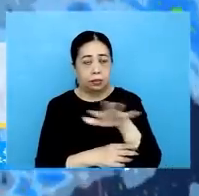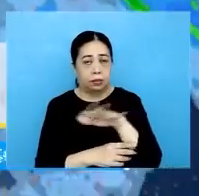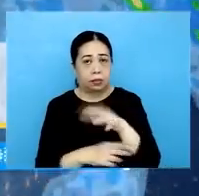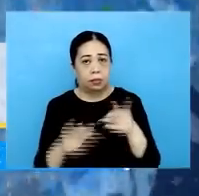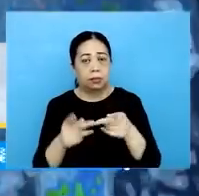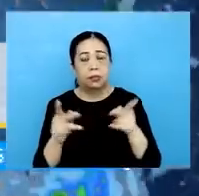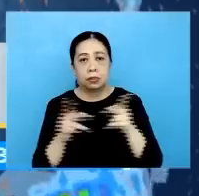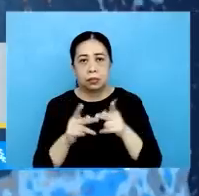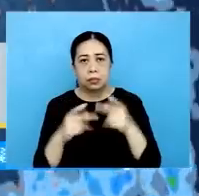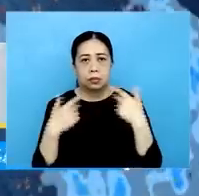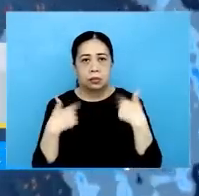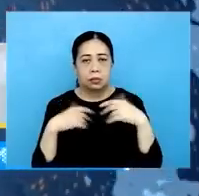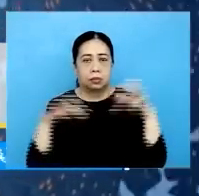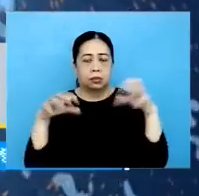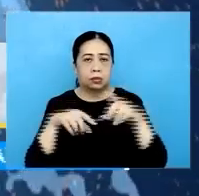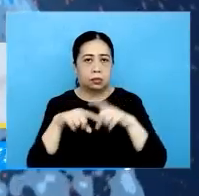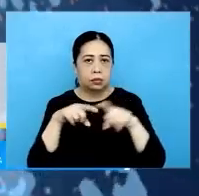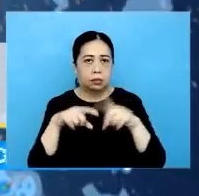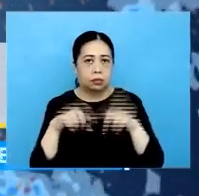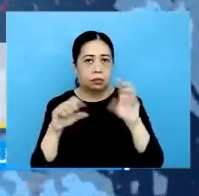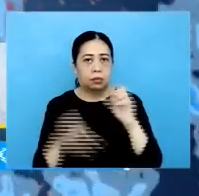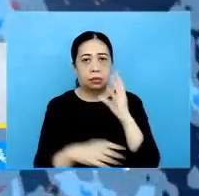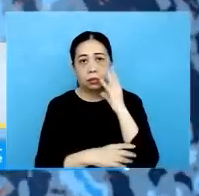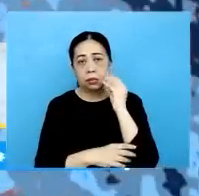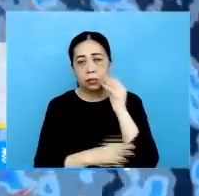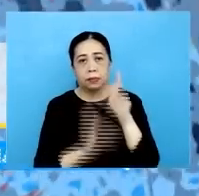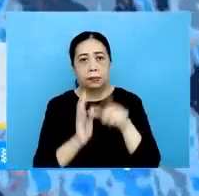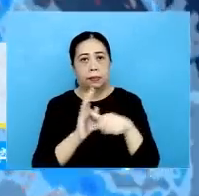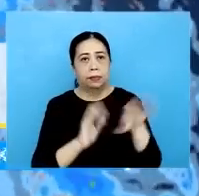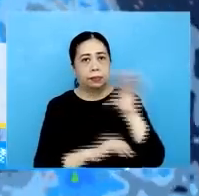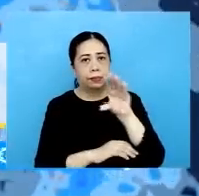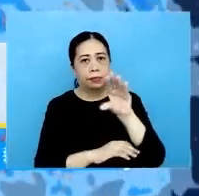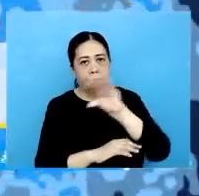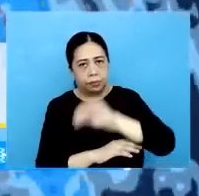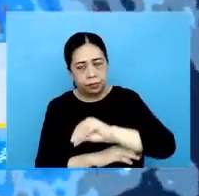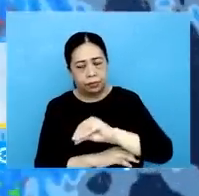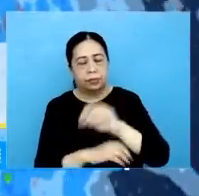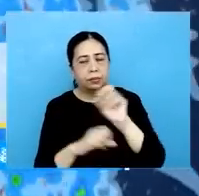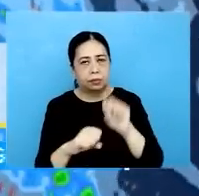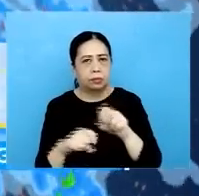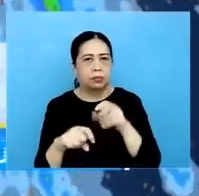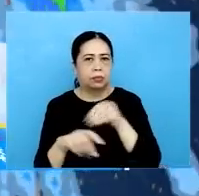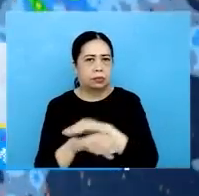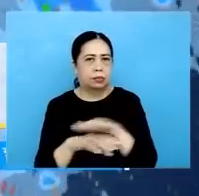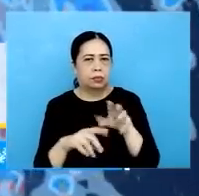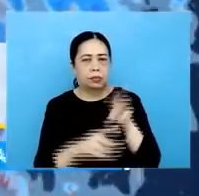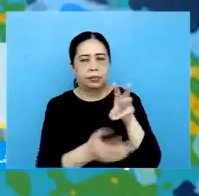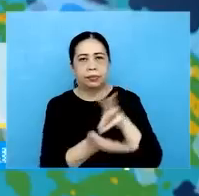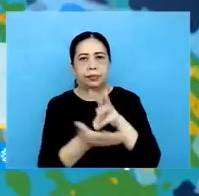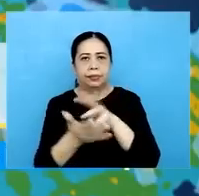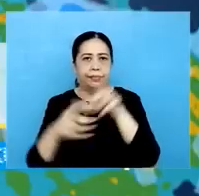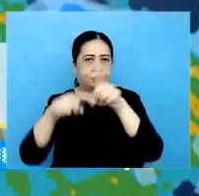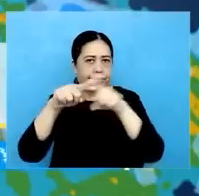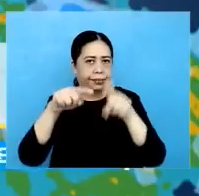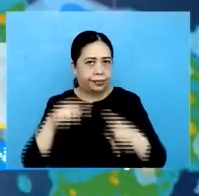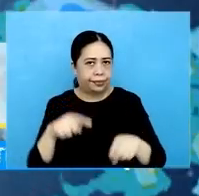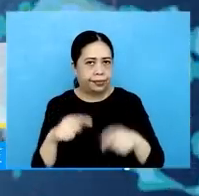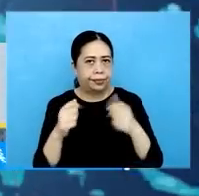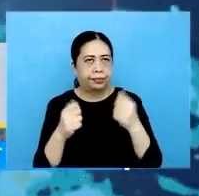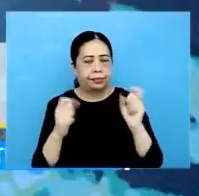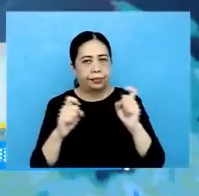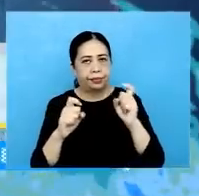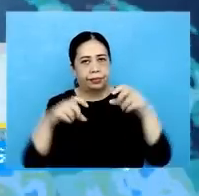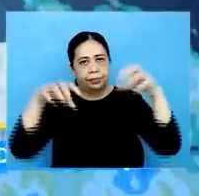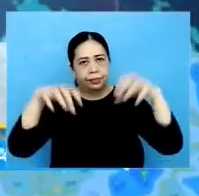bansa, itong mga pag-ulan na ating posibleng maranasan mamayang hapon hanggang sa gabi ay bunsod naman ng mga localized thunderstorms, yung mga biglaan